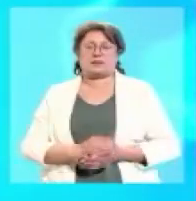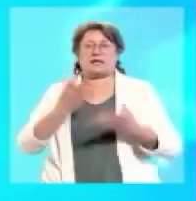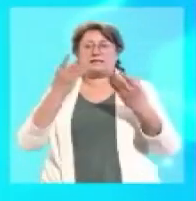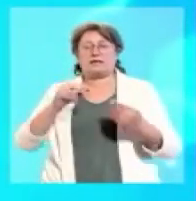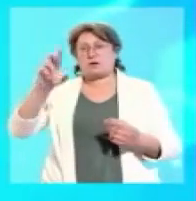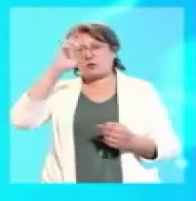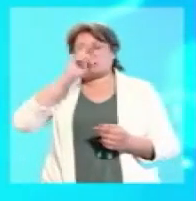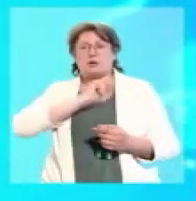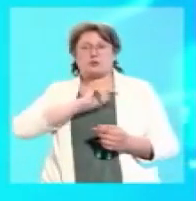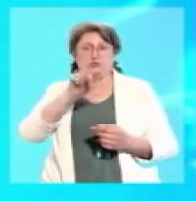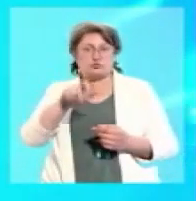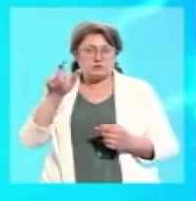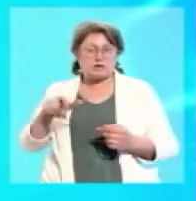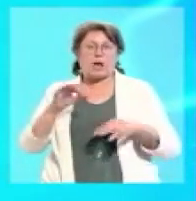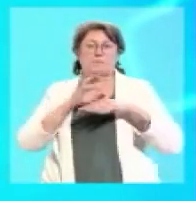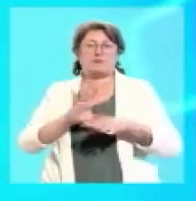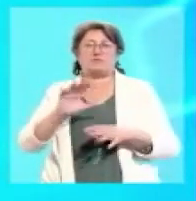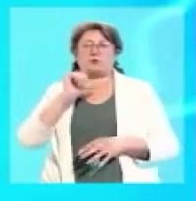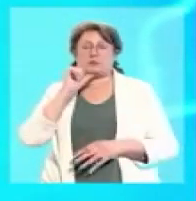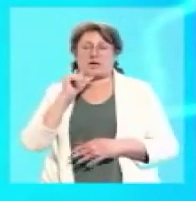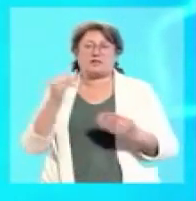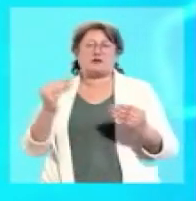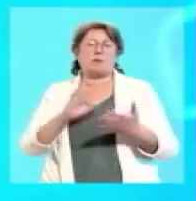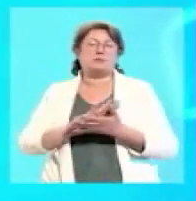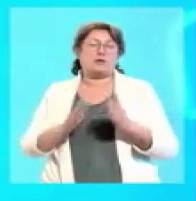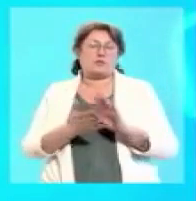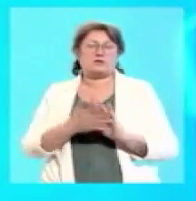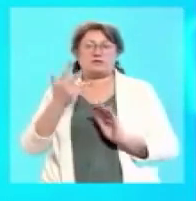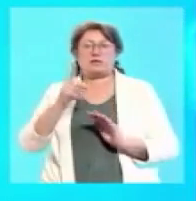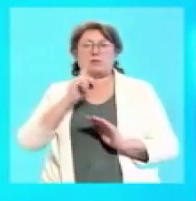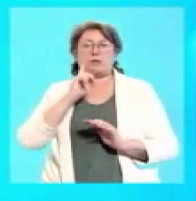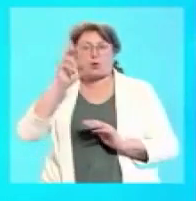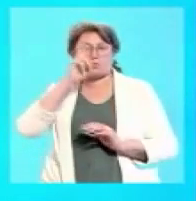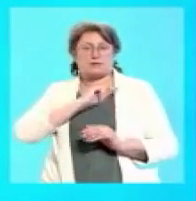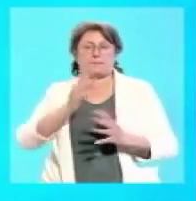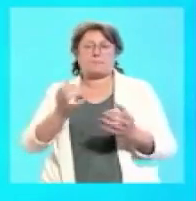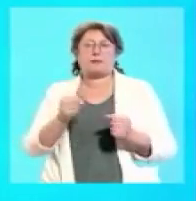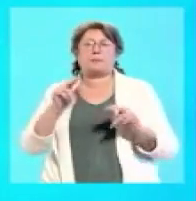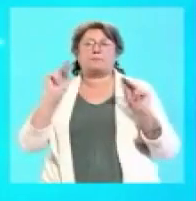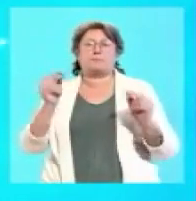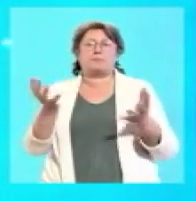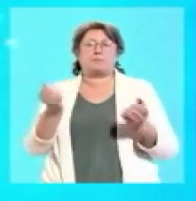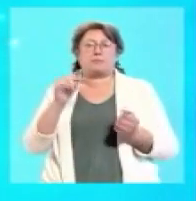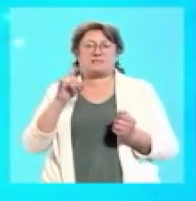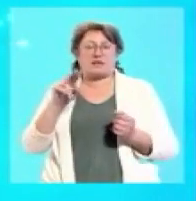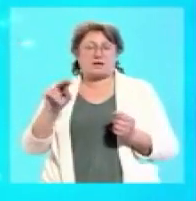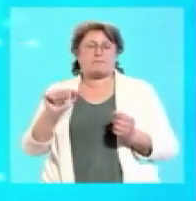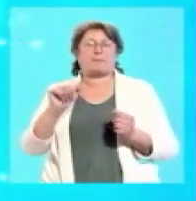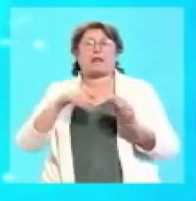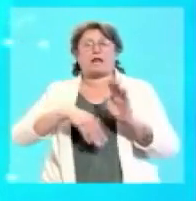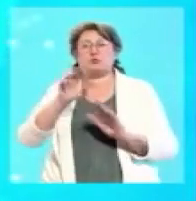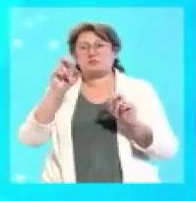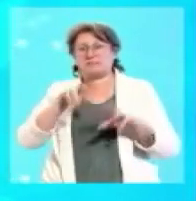День государственного служащего отметили в Костанае. В торжественной обстановке три молодых госслужащих приняли присягу. А лучших